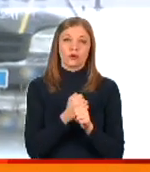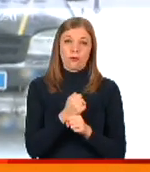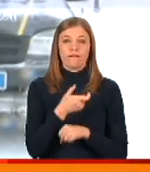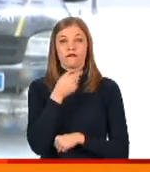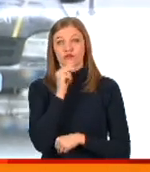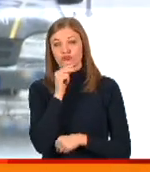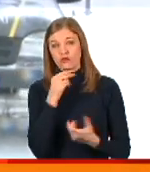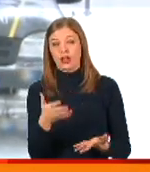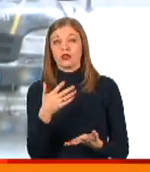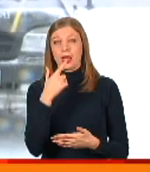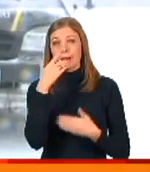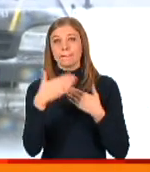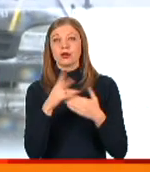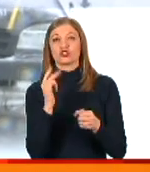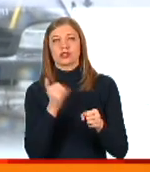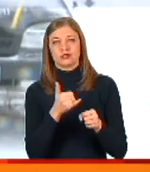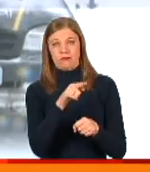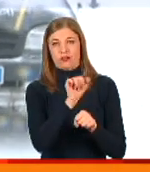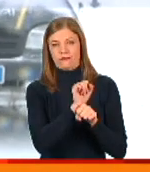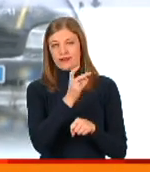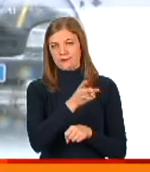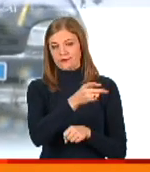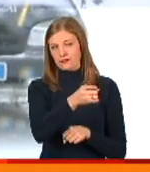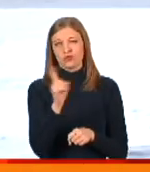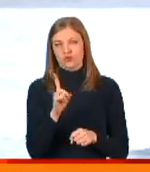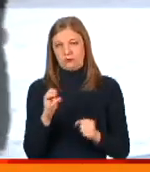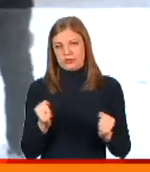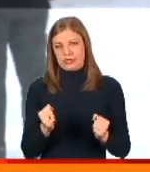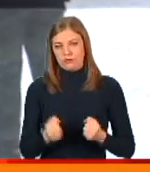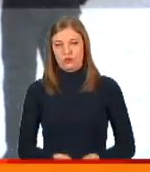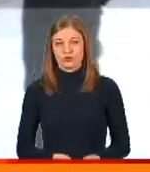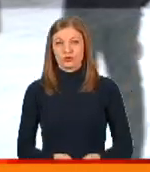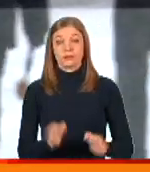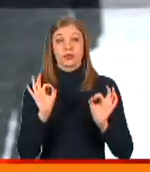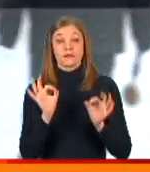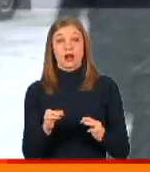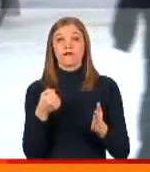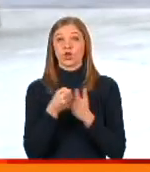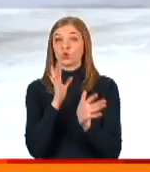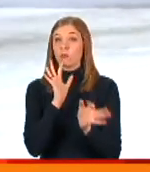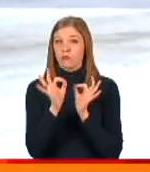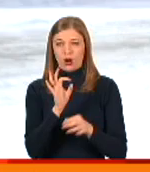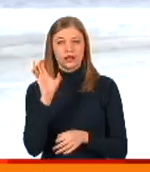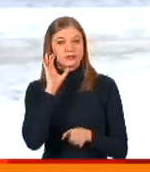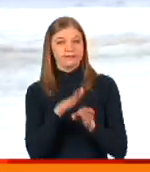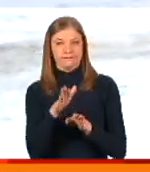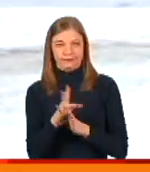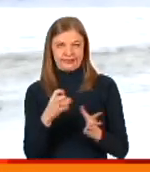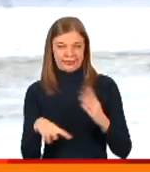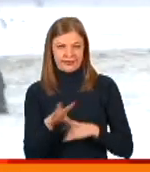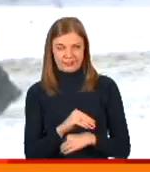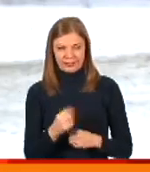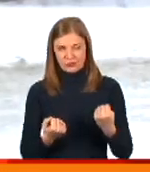ближе до заправочним станціям, щоб не замерзнути. Щоправда, до порад патрульних дослухаються не